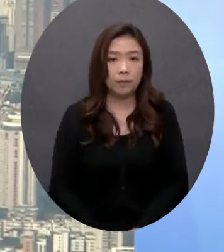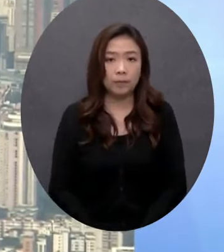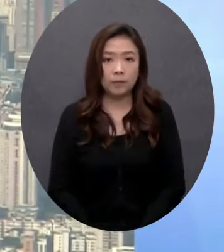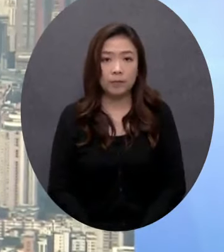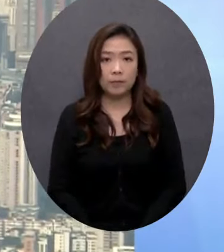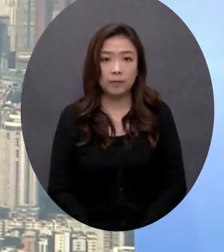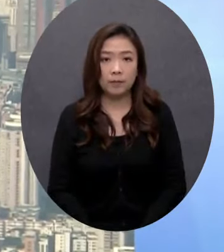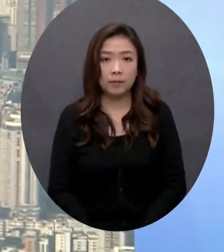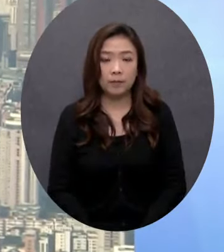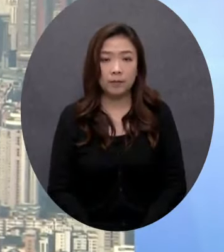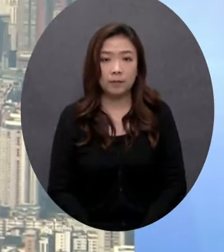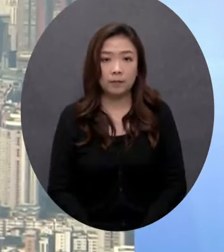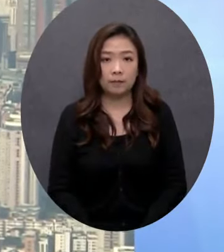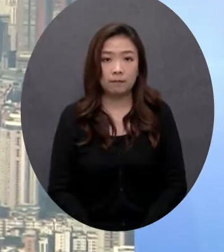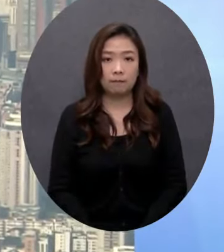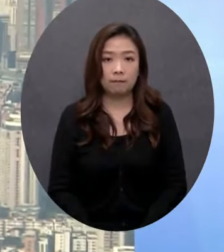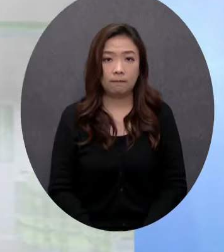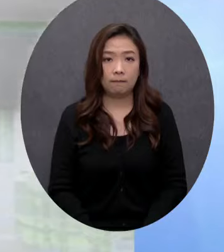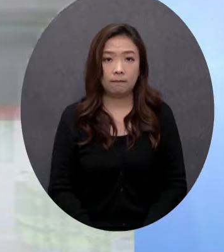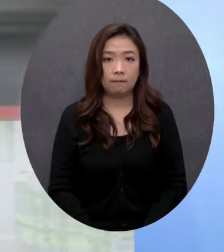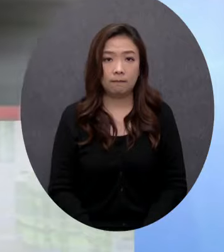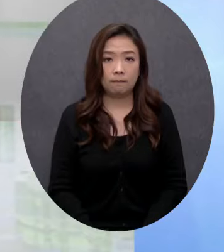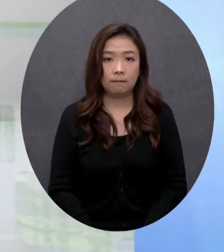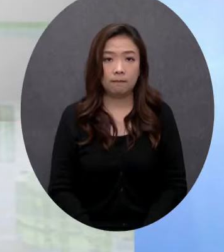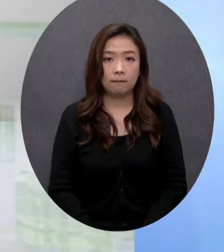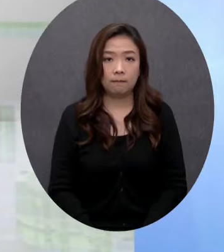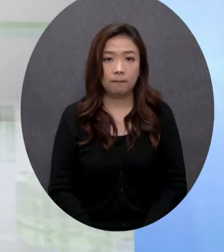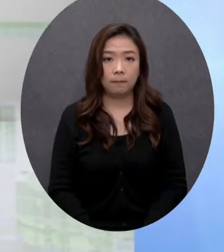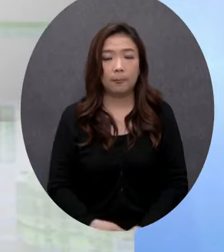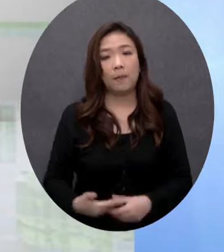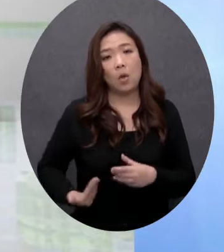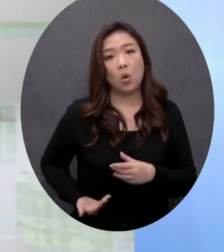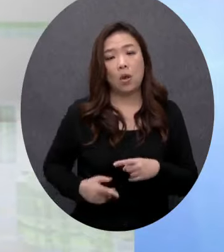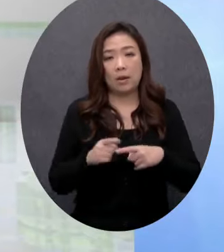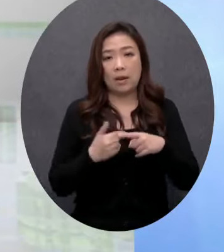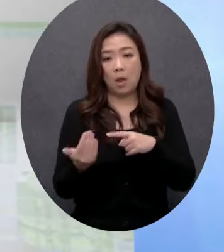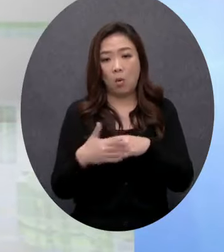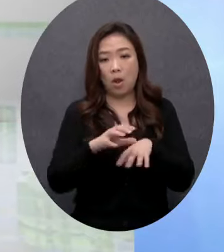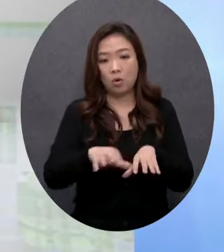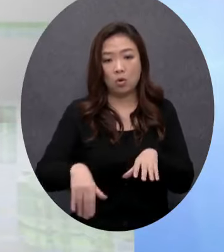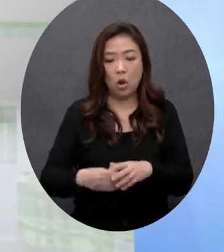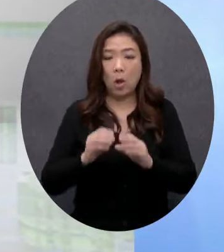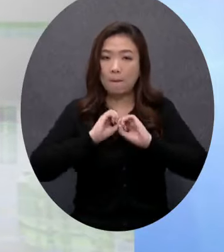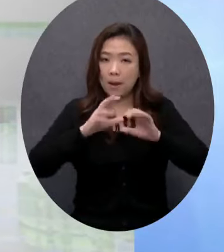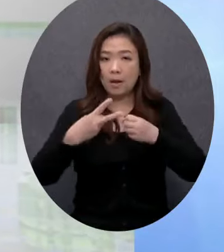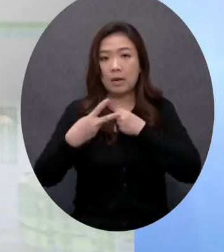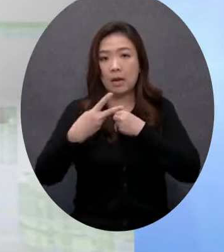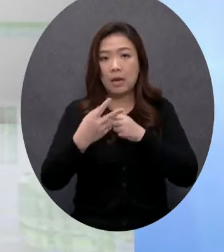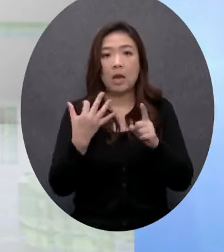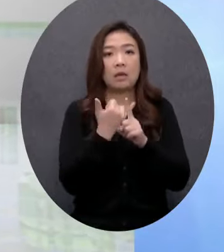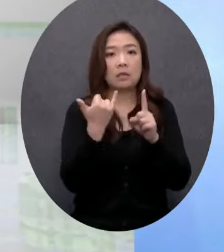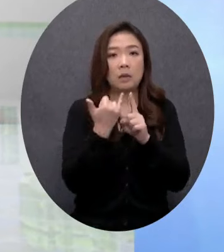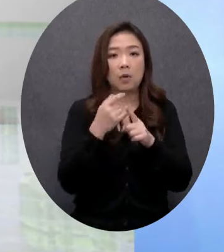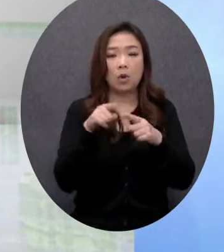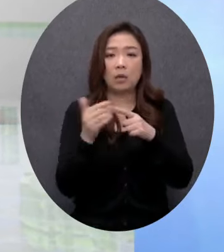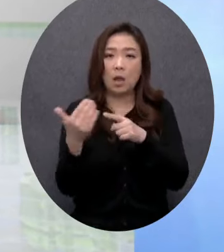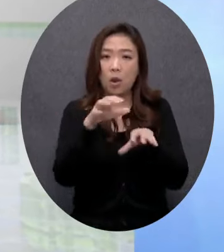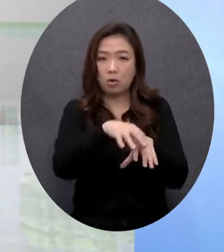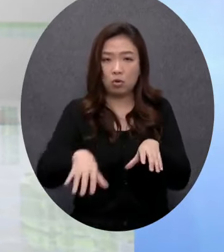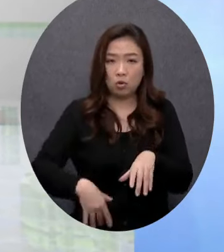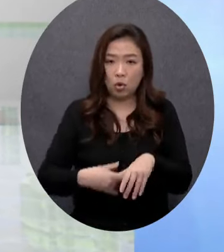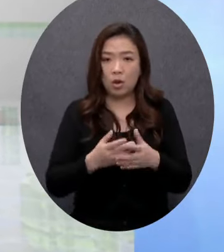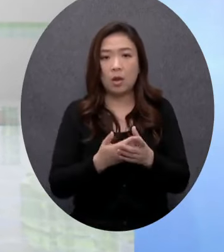者邱家威报道。 广东省大湾区办发布第二批16个大湾区规则衔